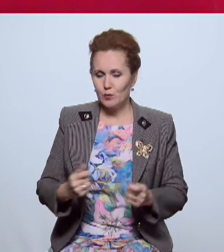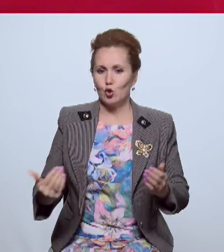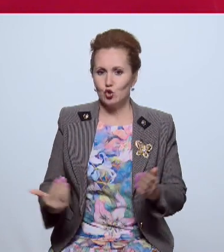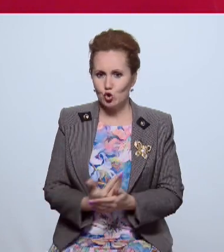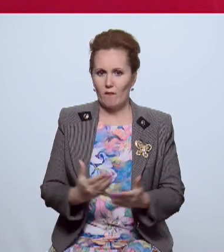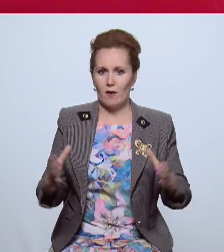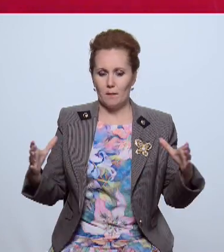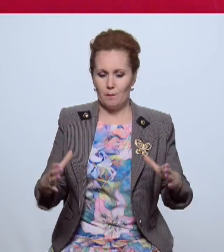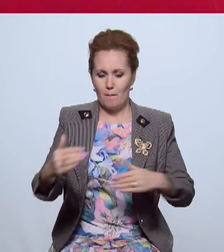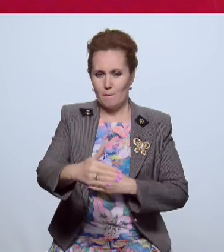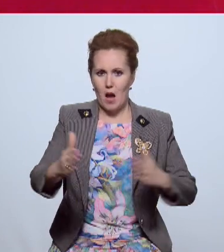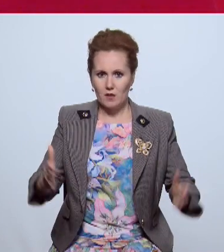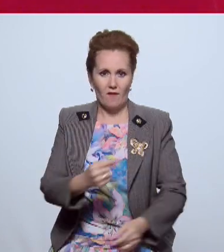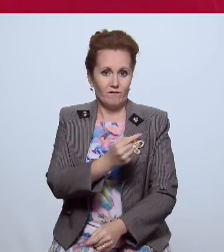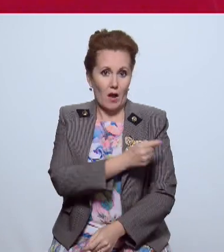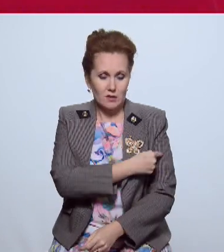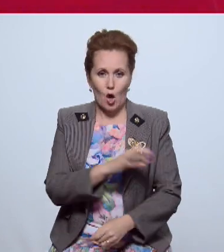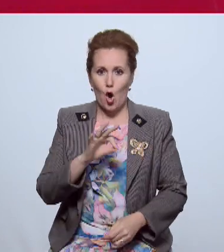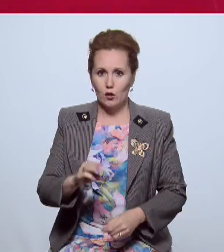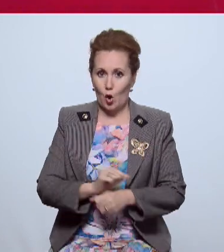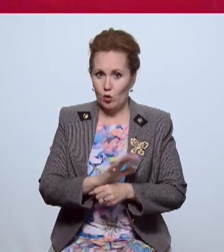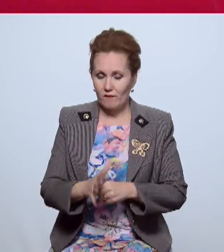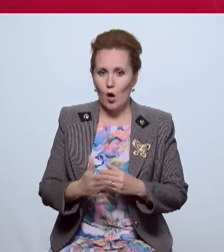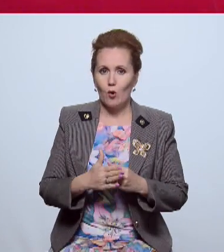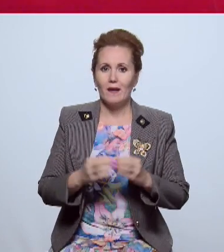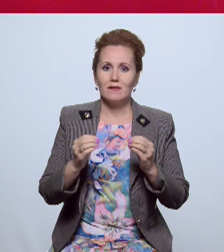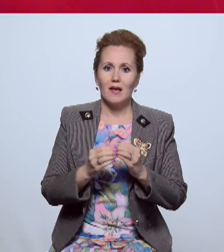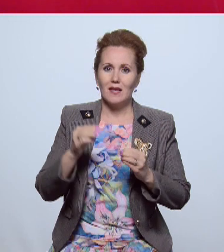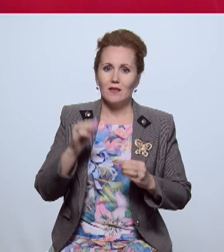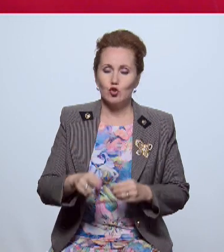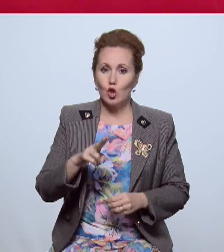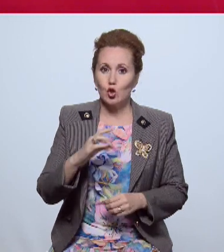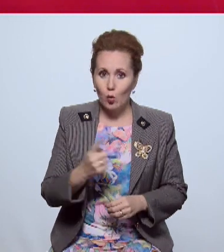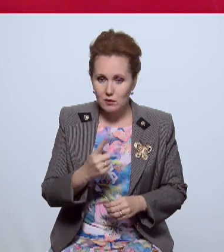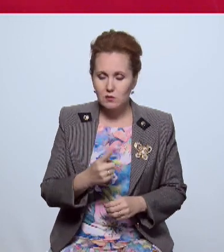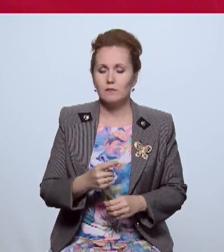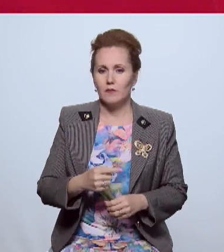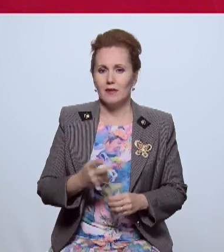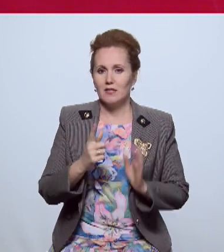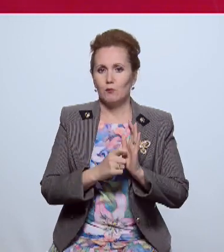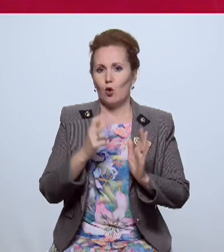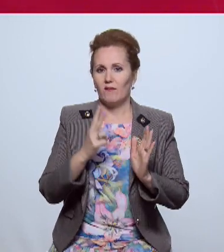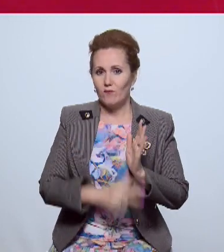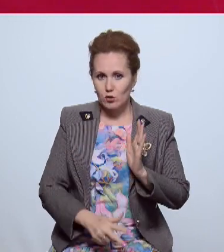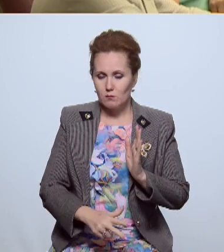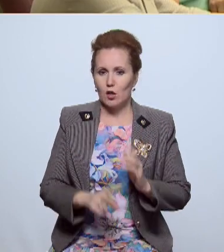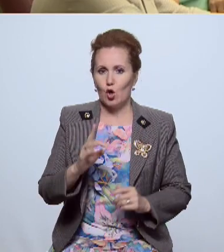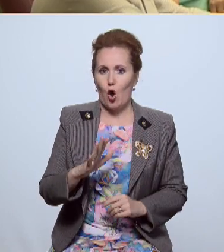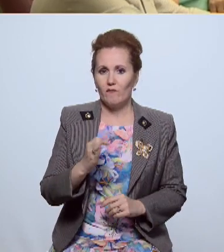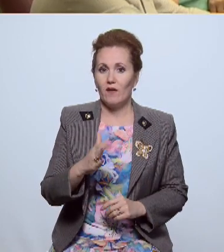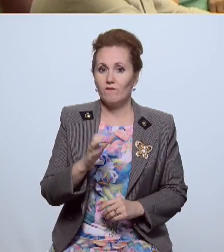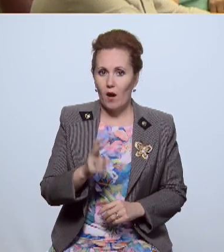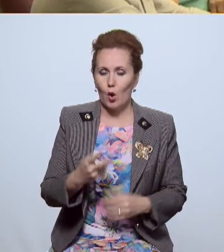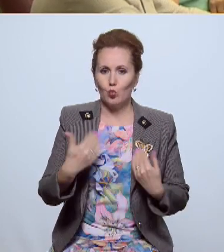партия вакцины от коронавируса. Около 10 тысяч доз «Спутника Ви» и 780 доз препарата «Ковивак». Вакцины